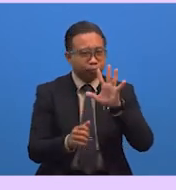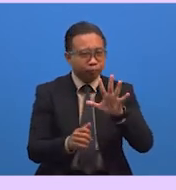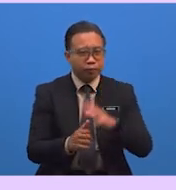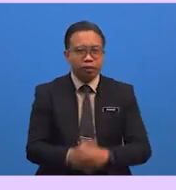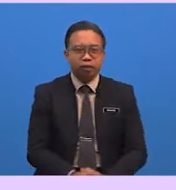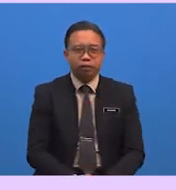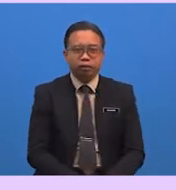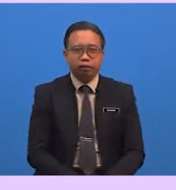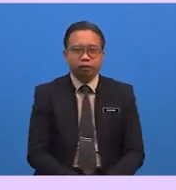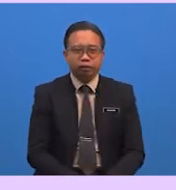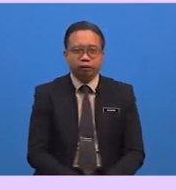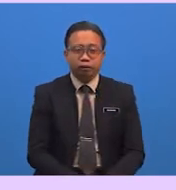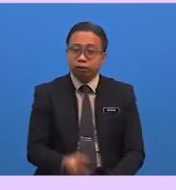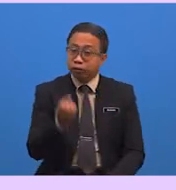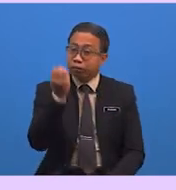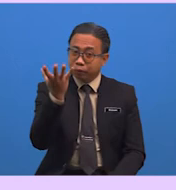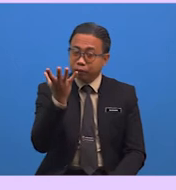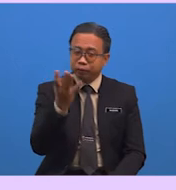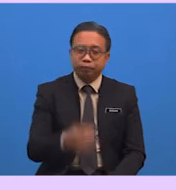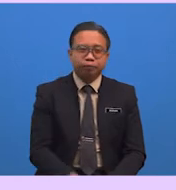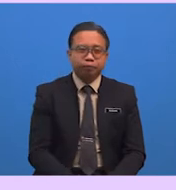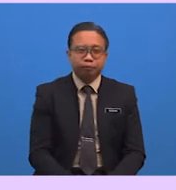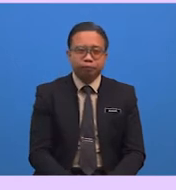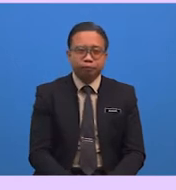5. Berapa jawapannya?